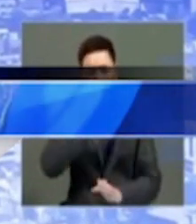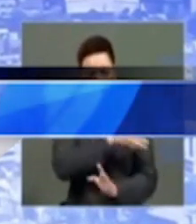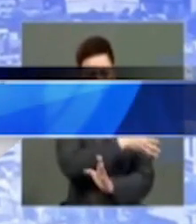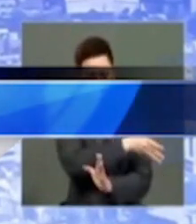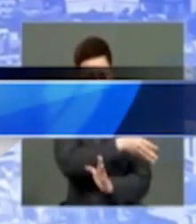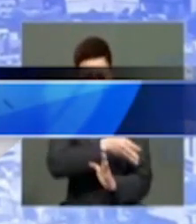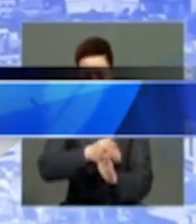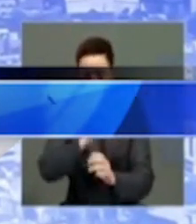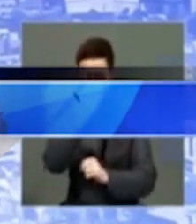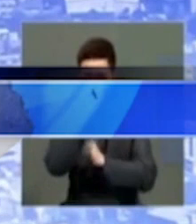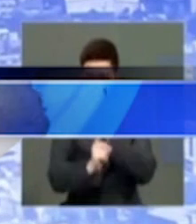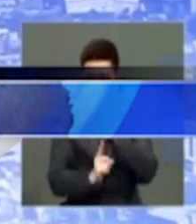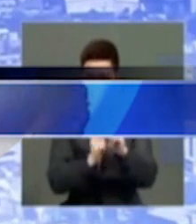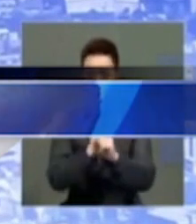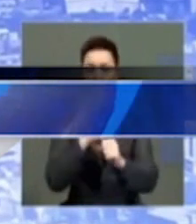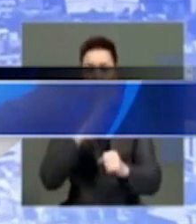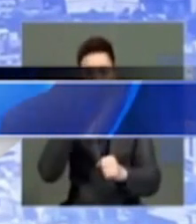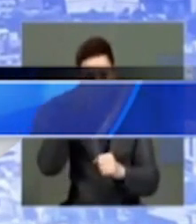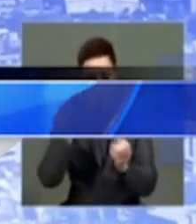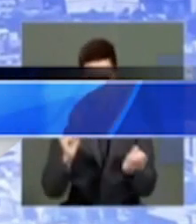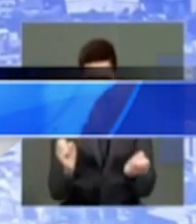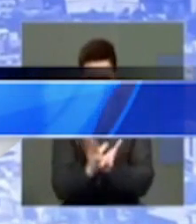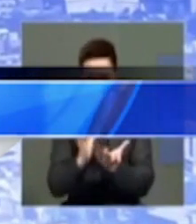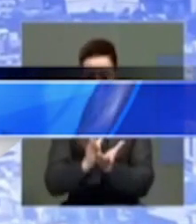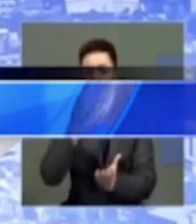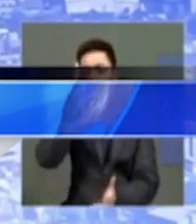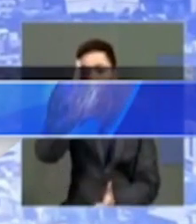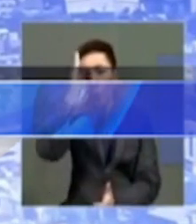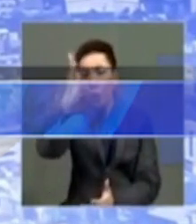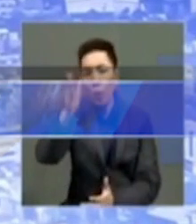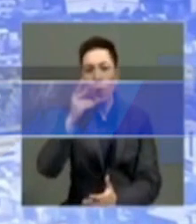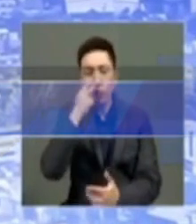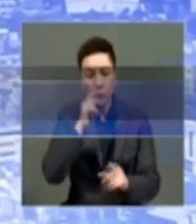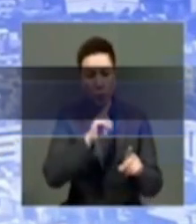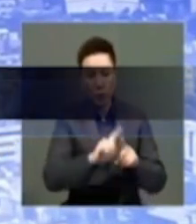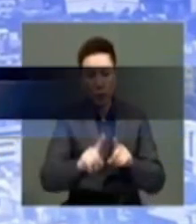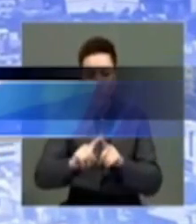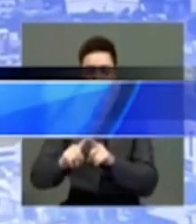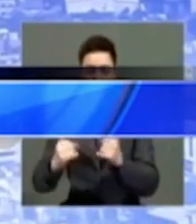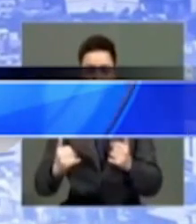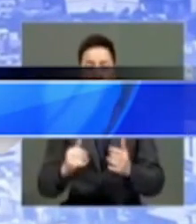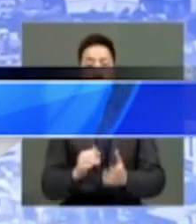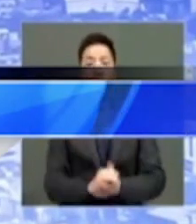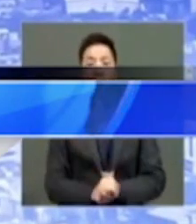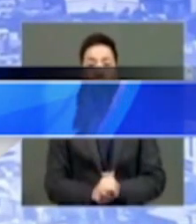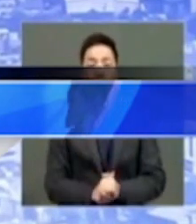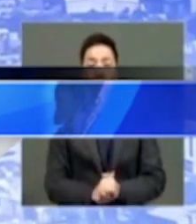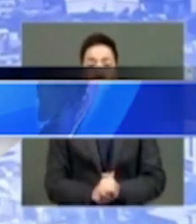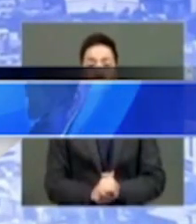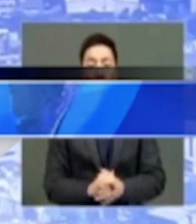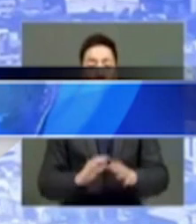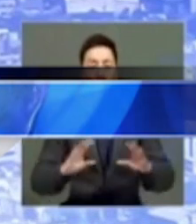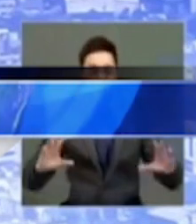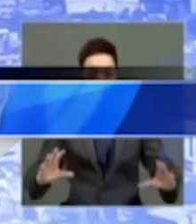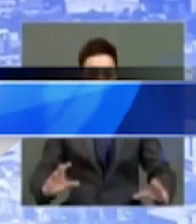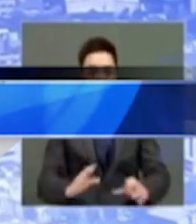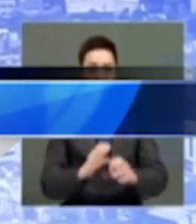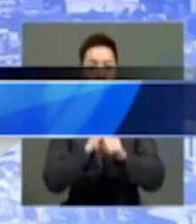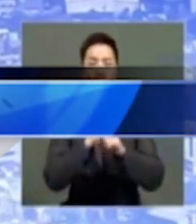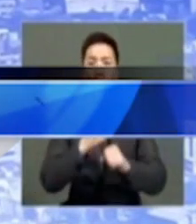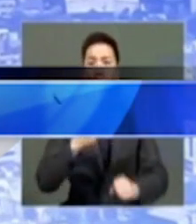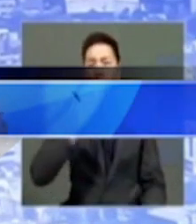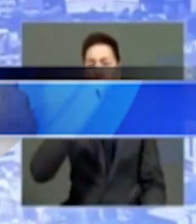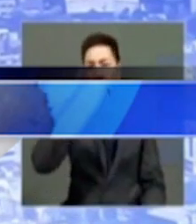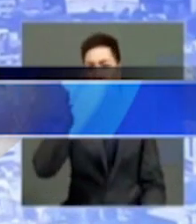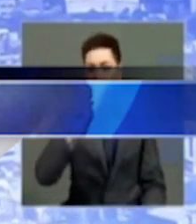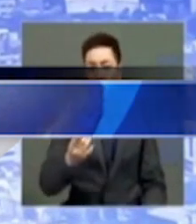นสูง500กว่ารายค่ะว่าจากสมมติฐานที่เกิดขึ้นจากการเข้าไปสอบสวนโรคในกลุ่มก้อนของผู้ที่เป็นแรงงานต่างด้าว